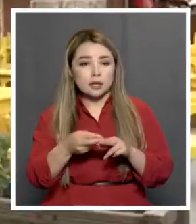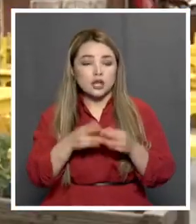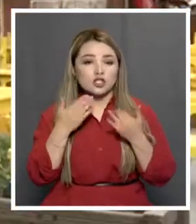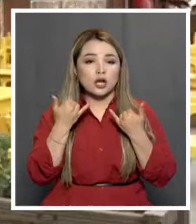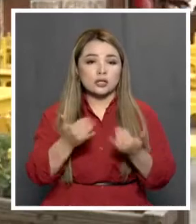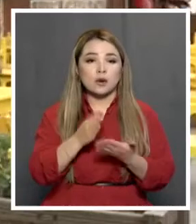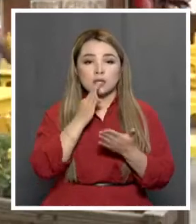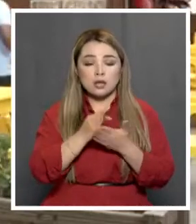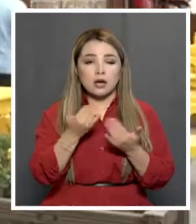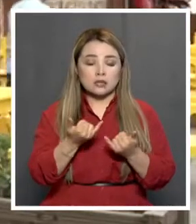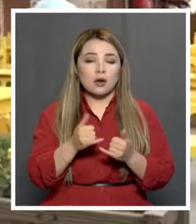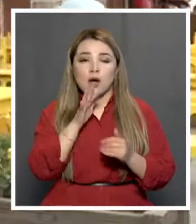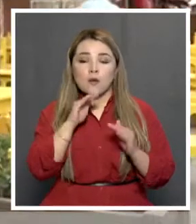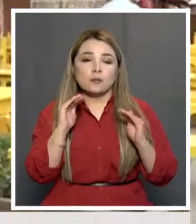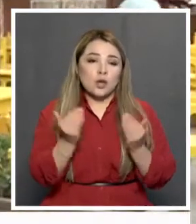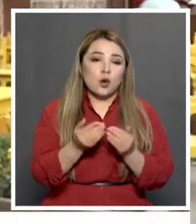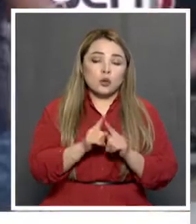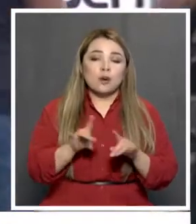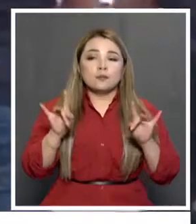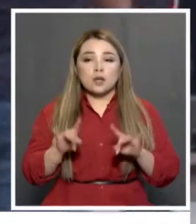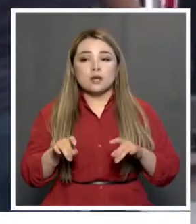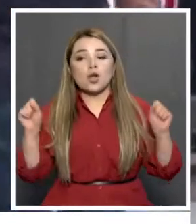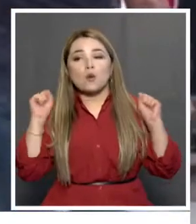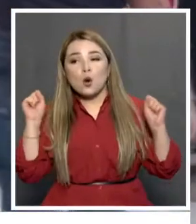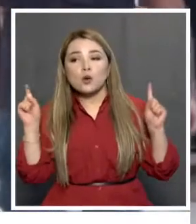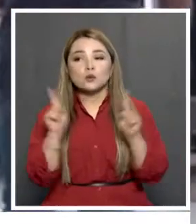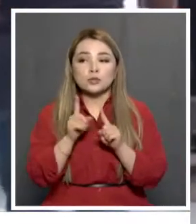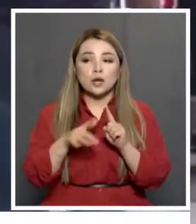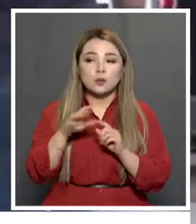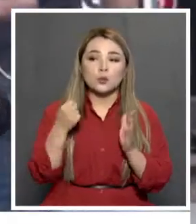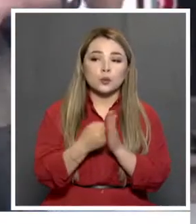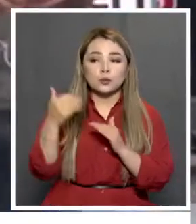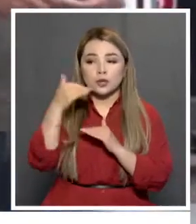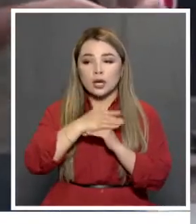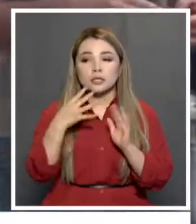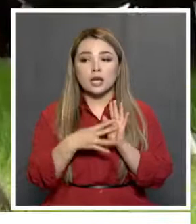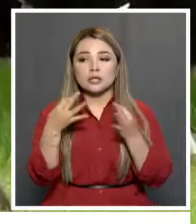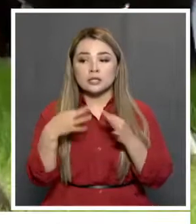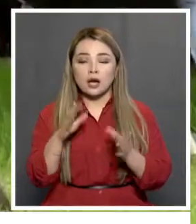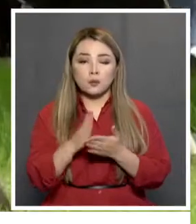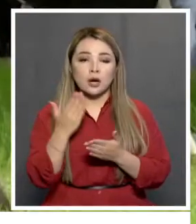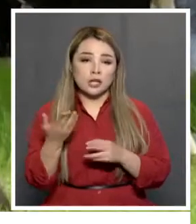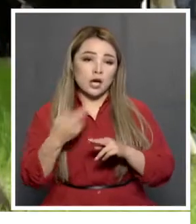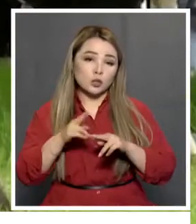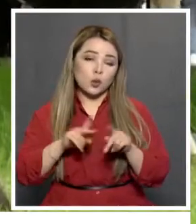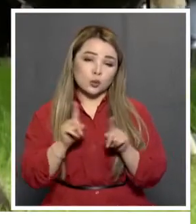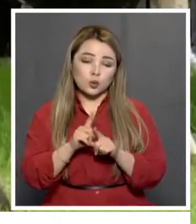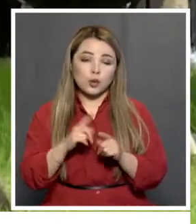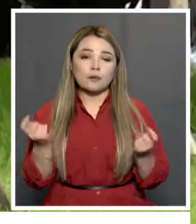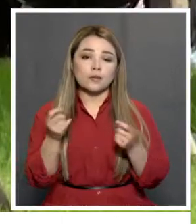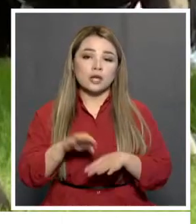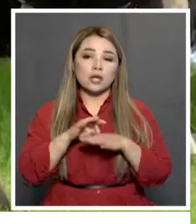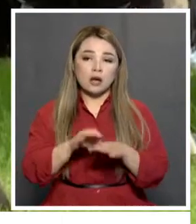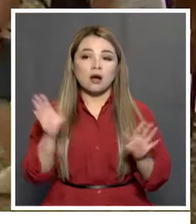жатыр. Коменданттық сағат уақыты қысқарып, мейрамханалар мен спорт залдарына кешкі 9-ға дейін жұмыс істеуге рұқсат берілді. Сонымен қатар үйлену тойларын